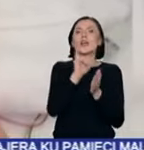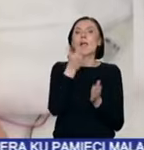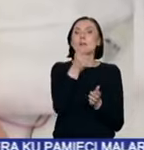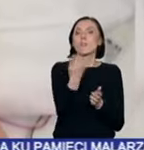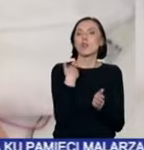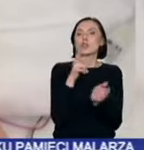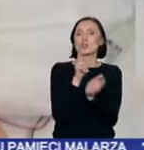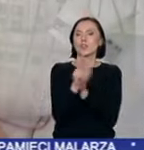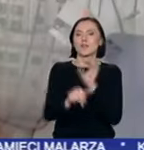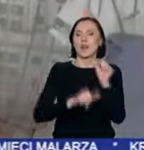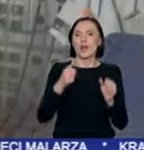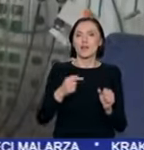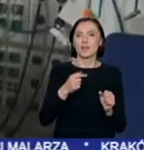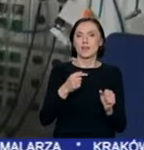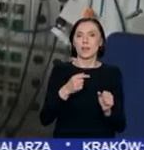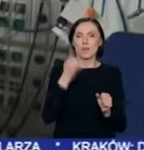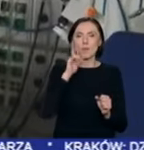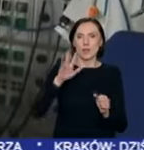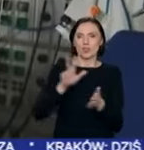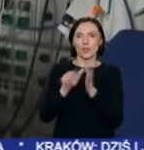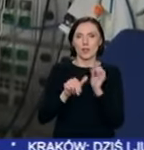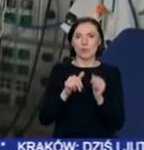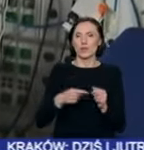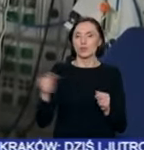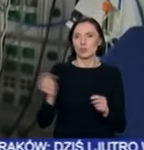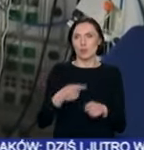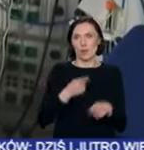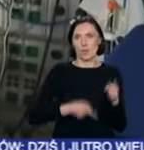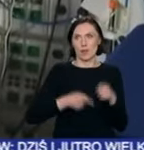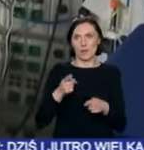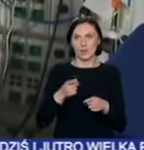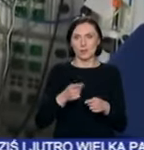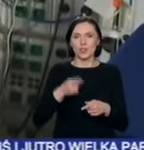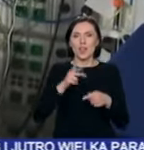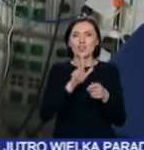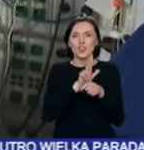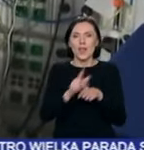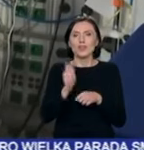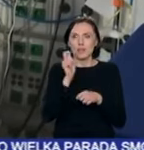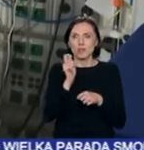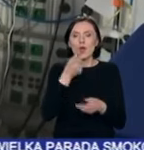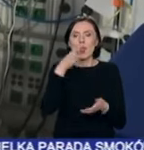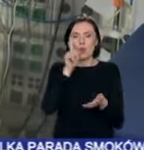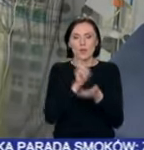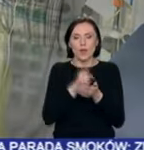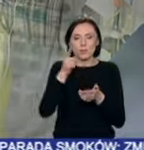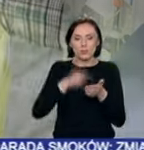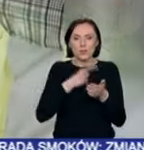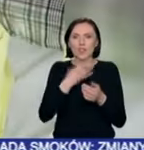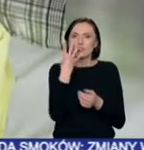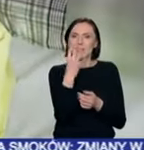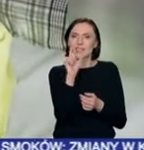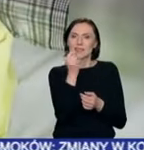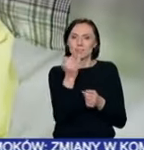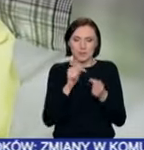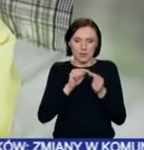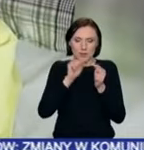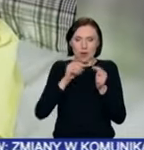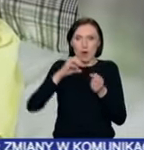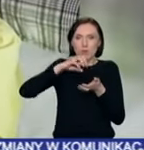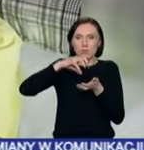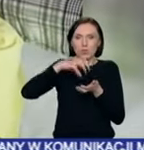Jan Polański. Konieczna była operacja. Po 13 godzinach lekarze usunęli 4-centymetrowego guza z głowy